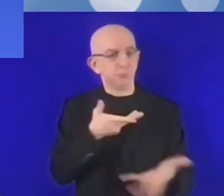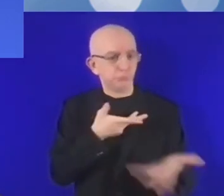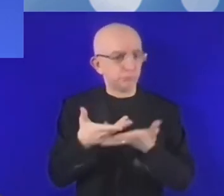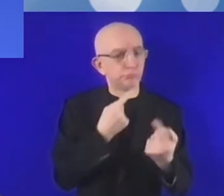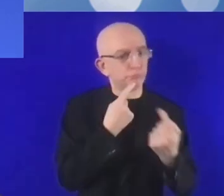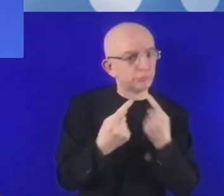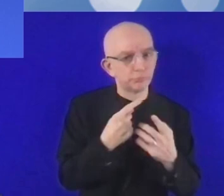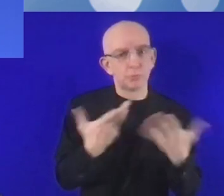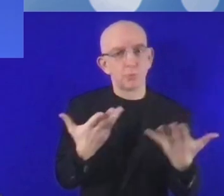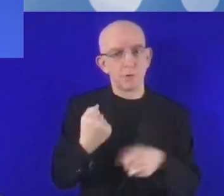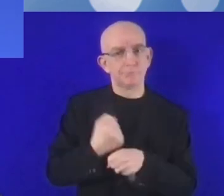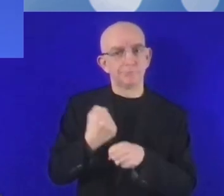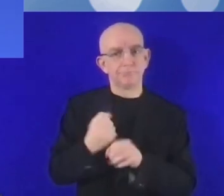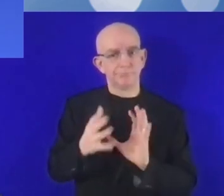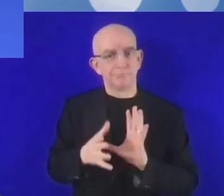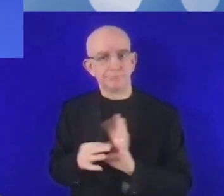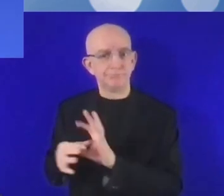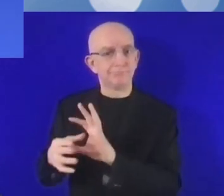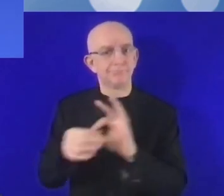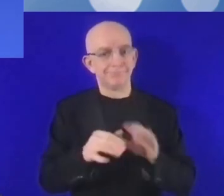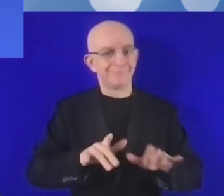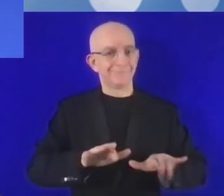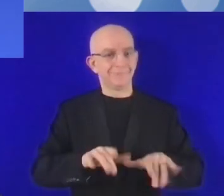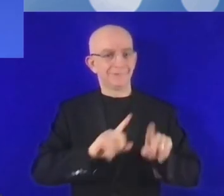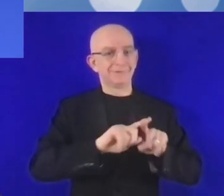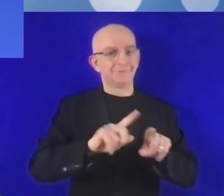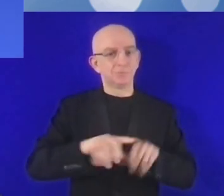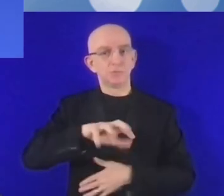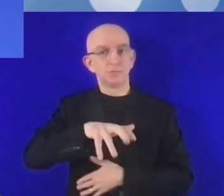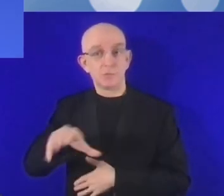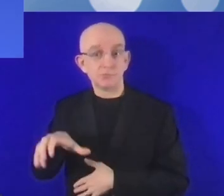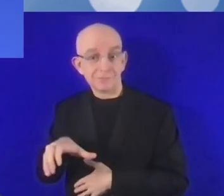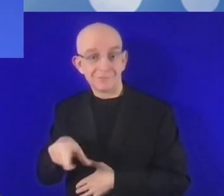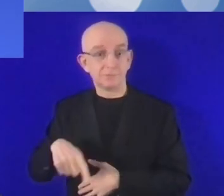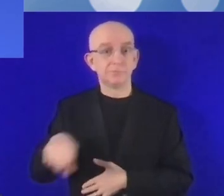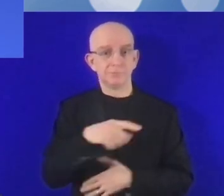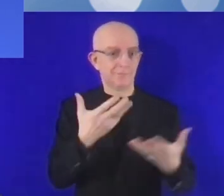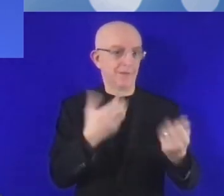长在谈到可能性的合作，